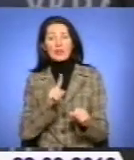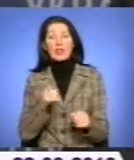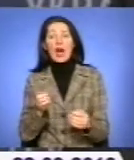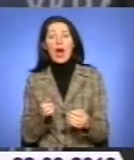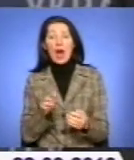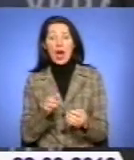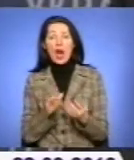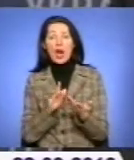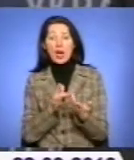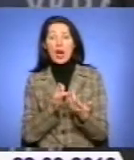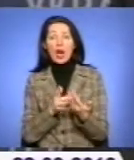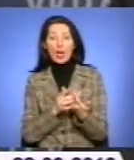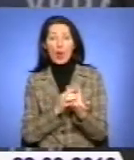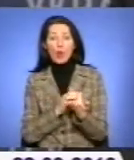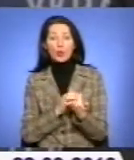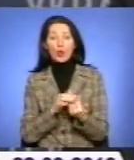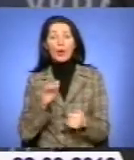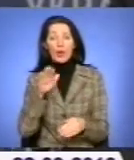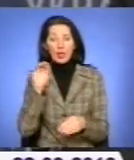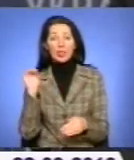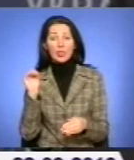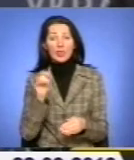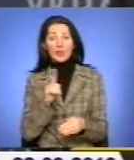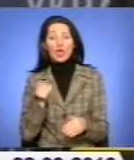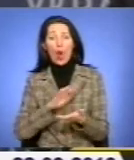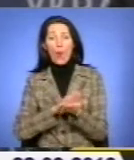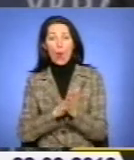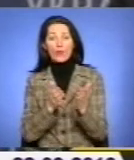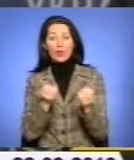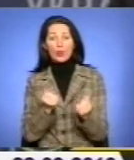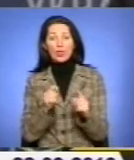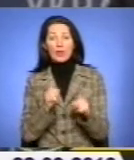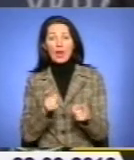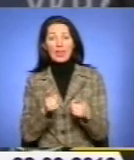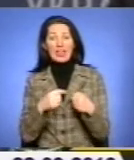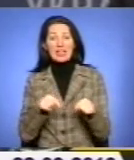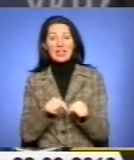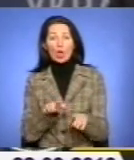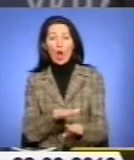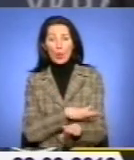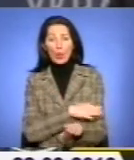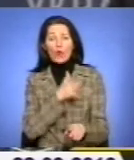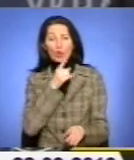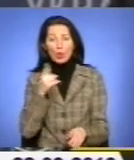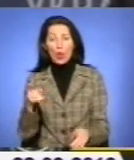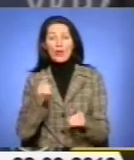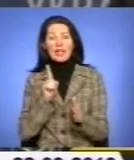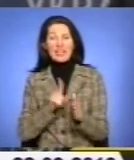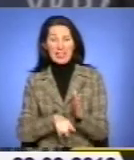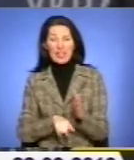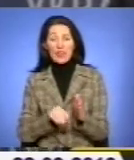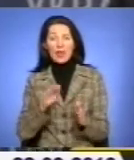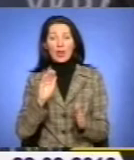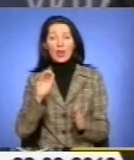Проведення модернізації можливо за умови надходження в реальний сектор довгострокових і дешевих кредитів.